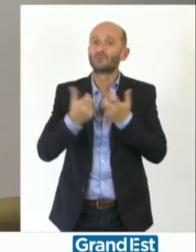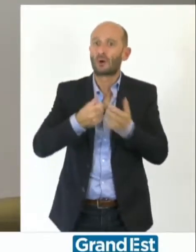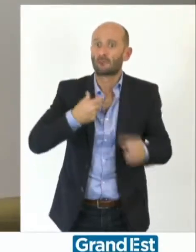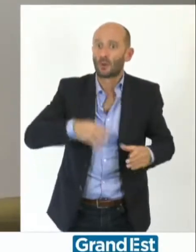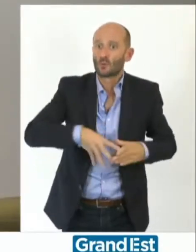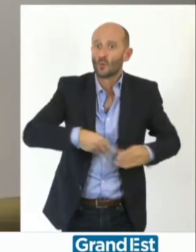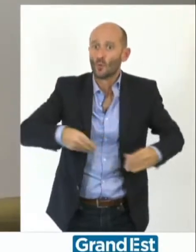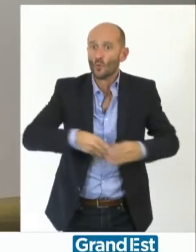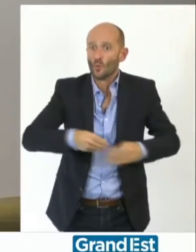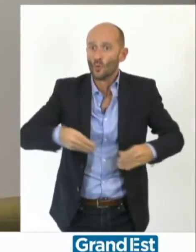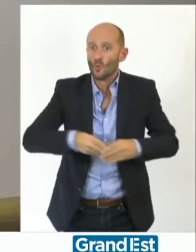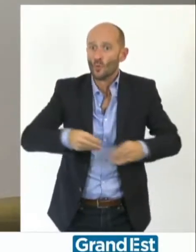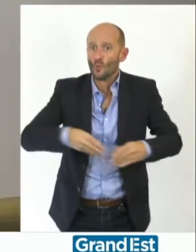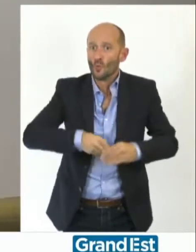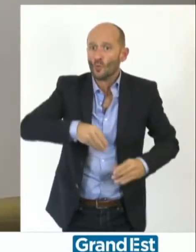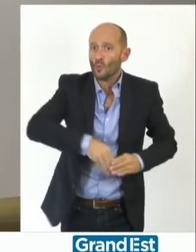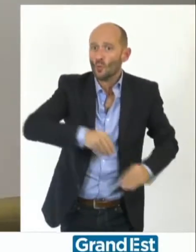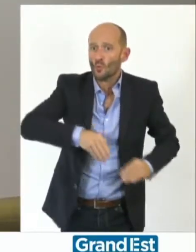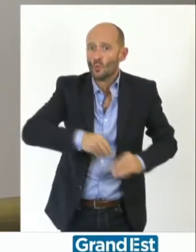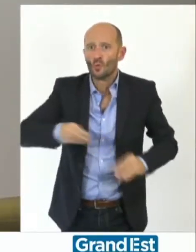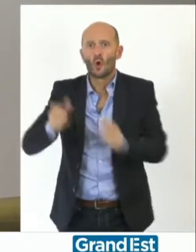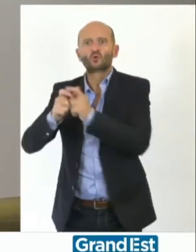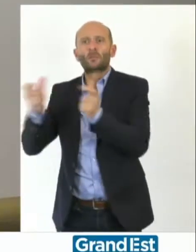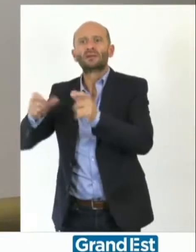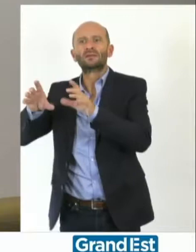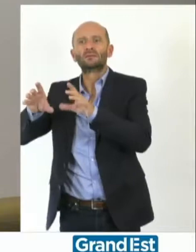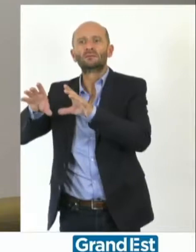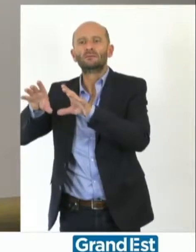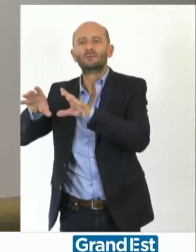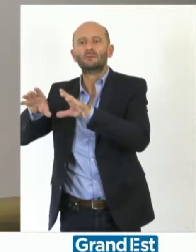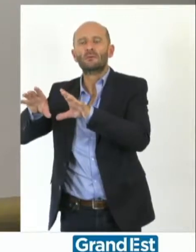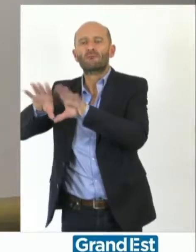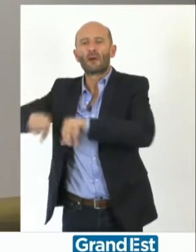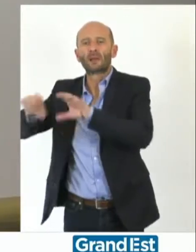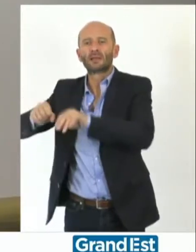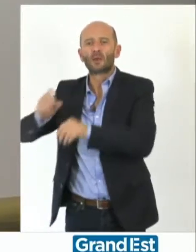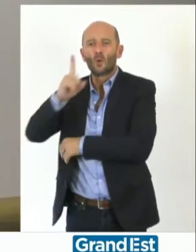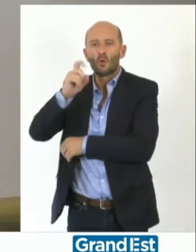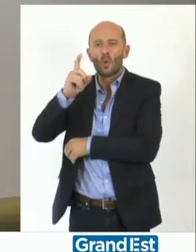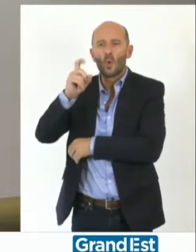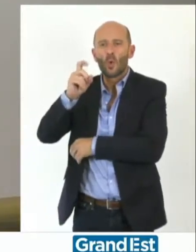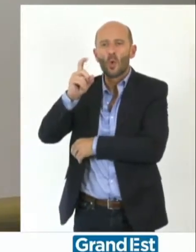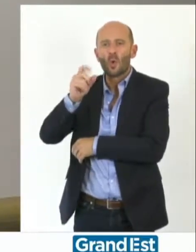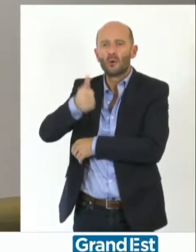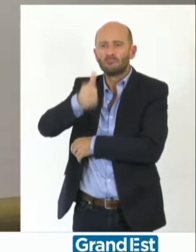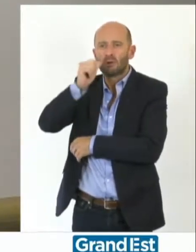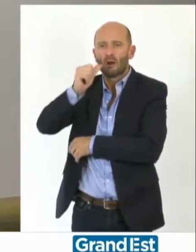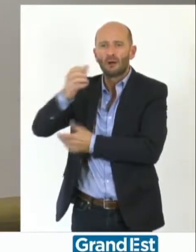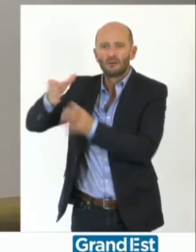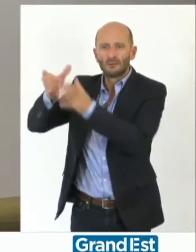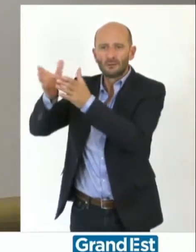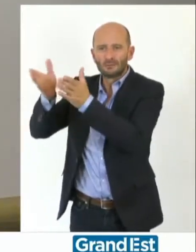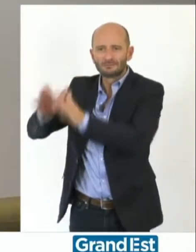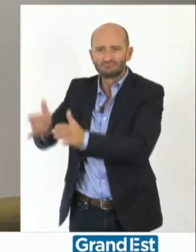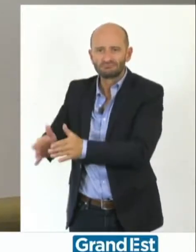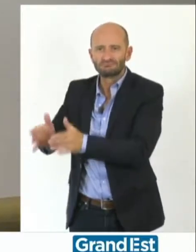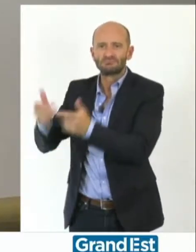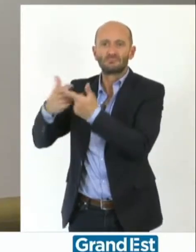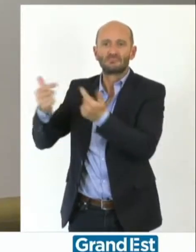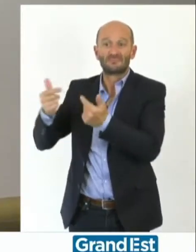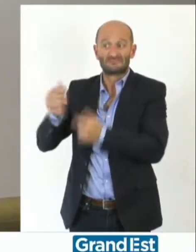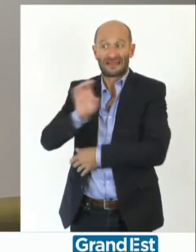réalisés par certaines sociétés produisant de l'eau minérale en bouteille et l'ouest vosgien est particulièrement